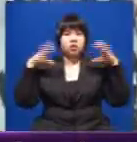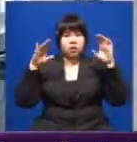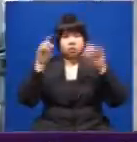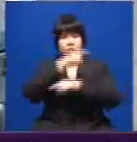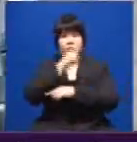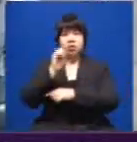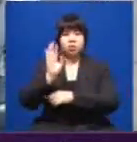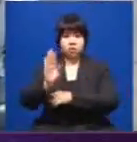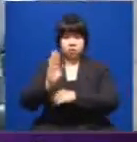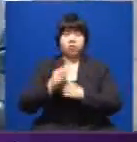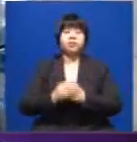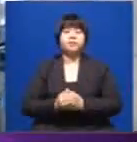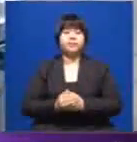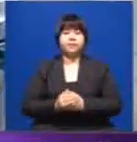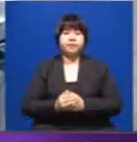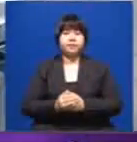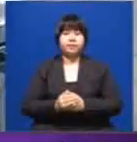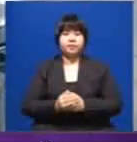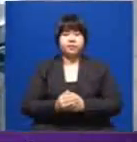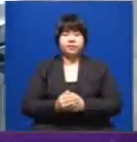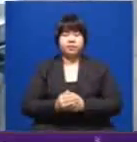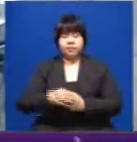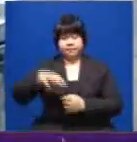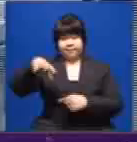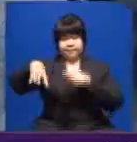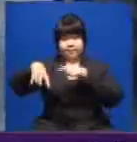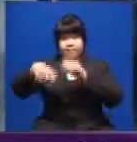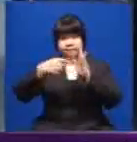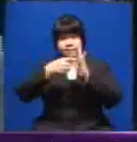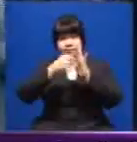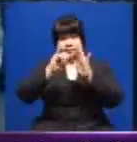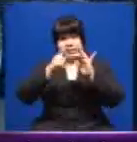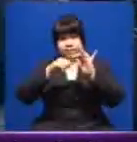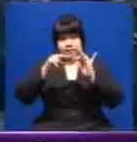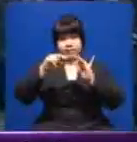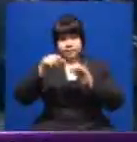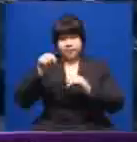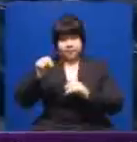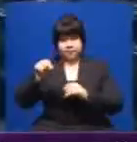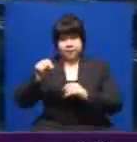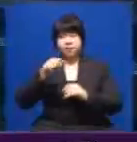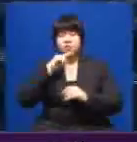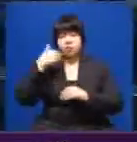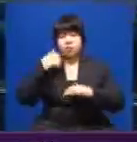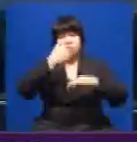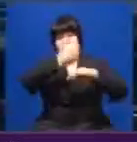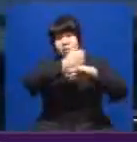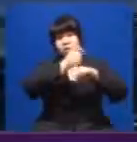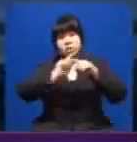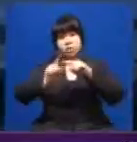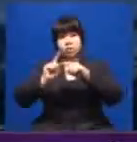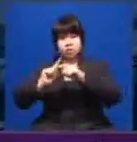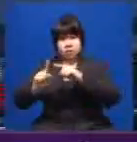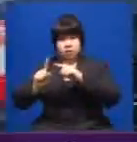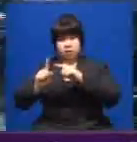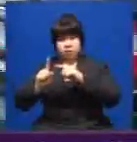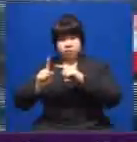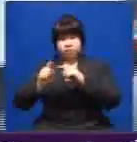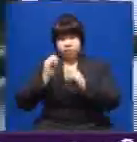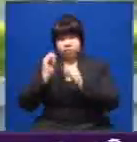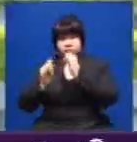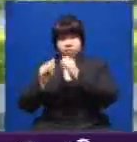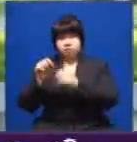พลเรือนส่วนบรรยากาศที่เวทีแจ้งวัฒนะหลังจากนายสุเทพเทือกสุบรรณพร้อมแกนนำอาทินายชุมพลจุนใสนายพุทธิพงษ์